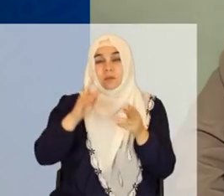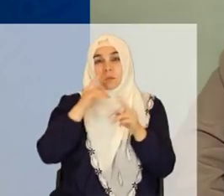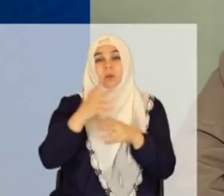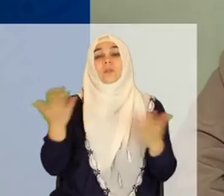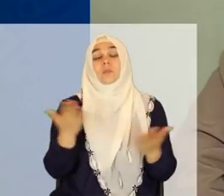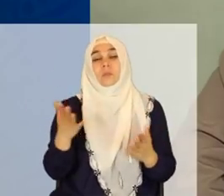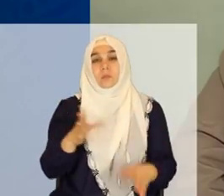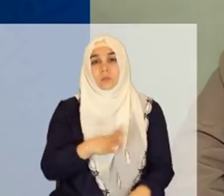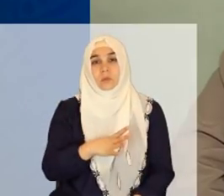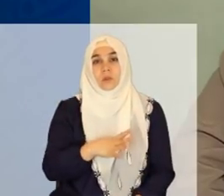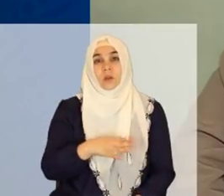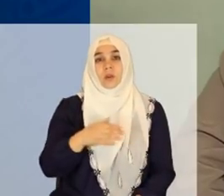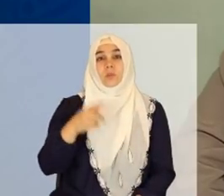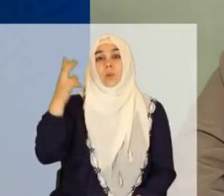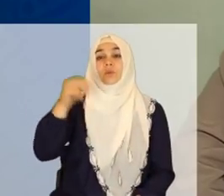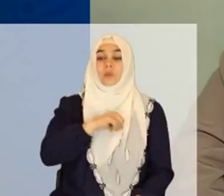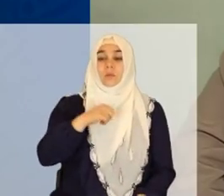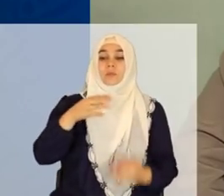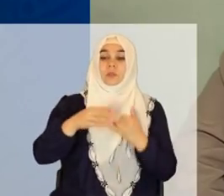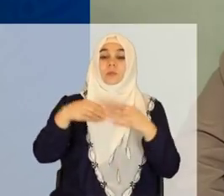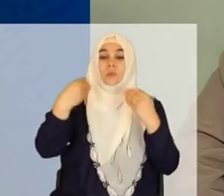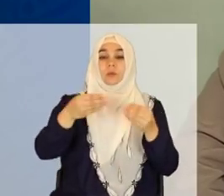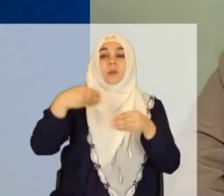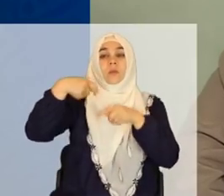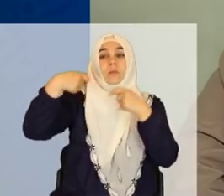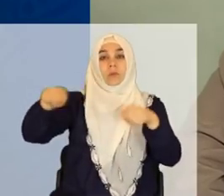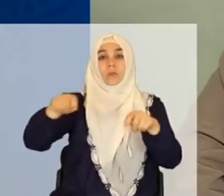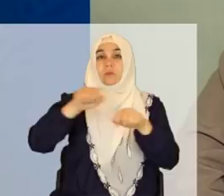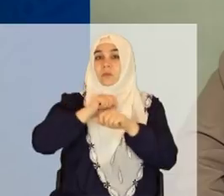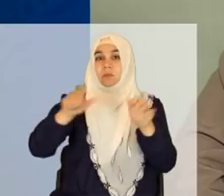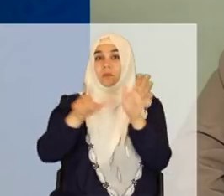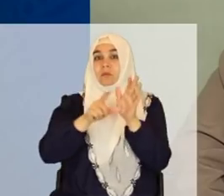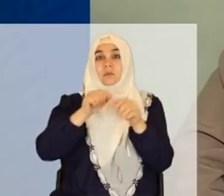Nimaga desam? Yer Allohniki, Allohning yerini sotib bo'lmaydi.